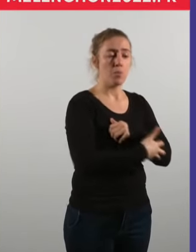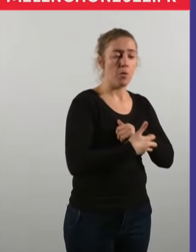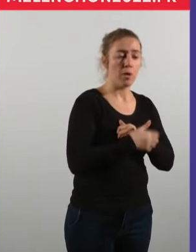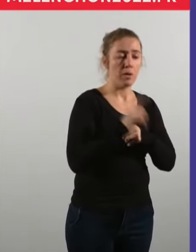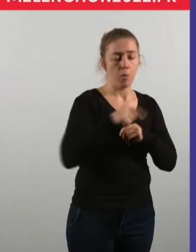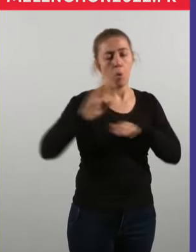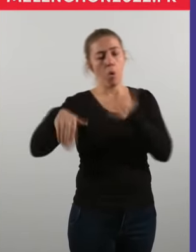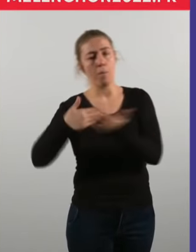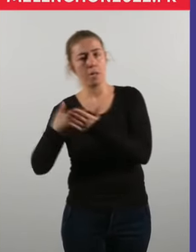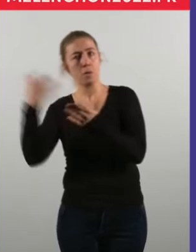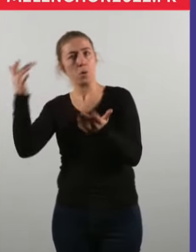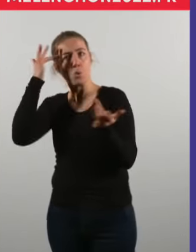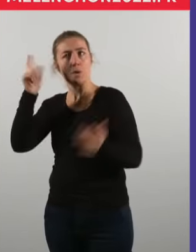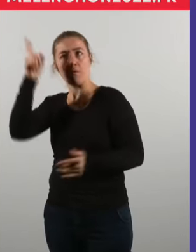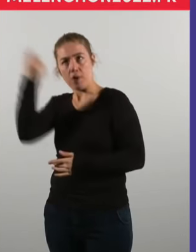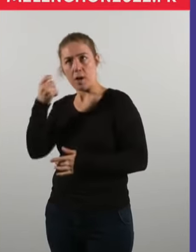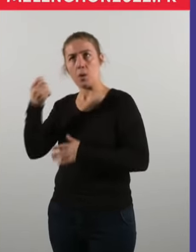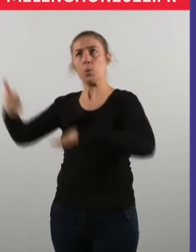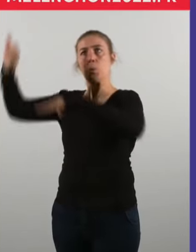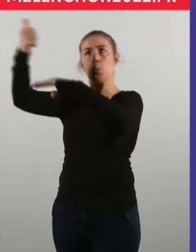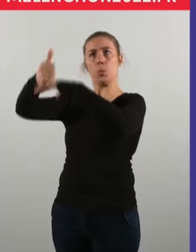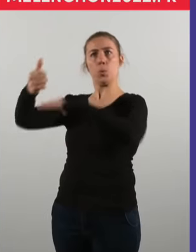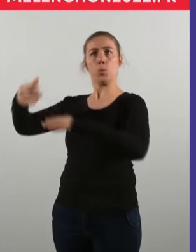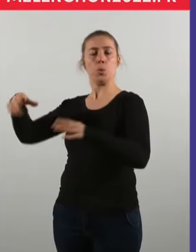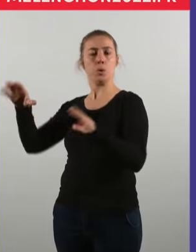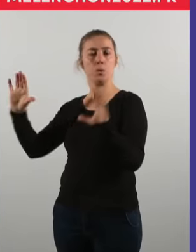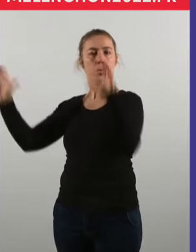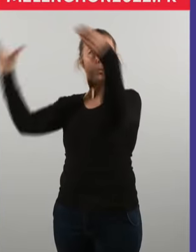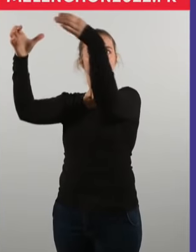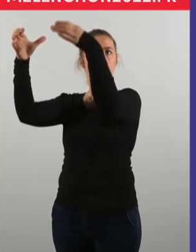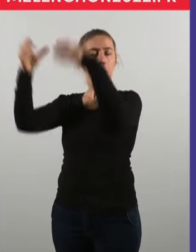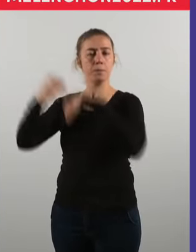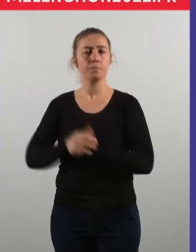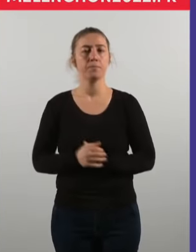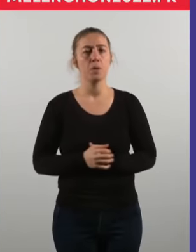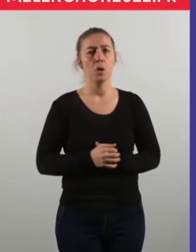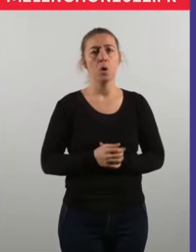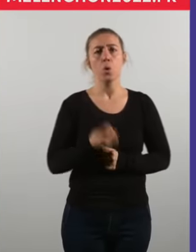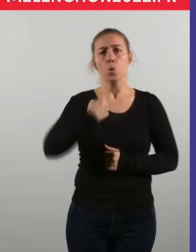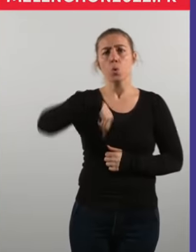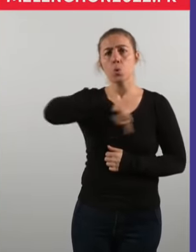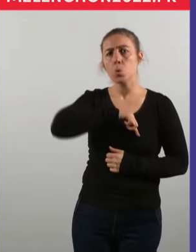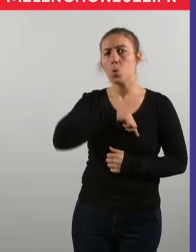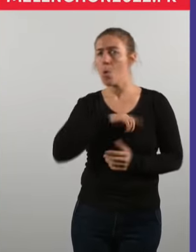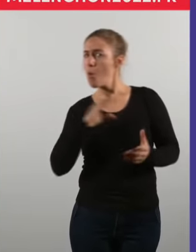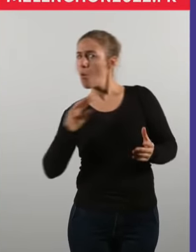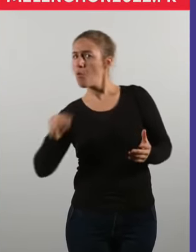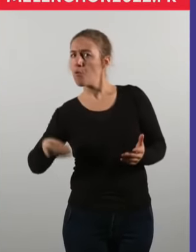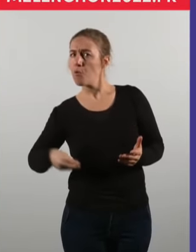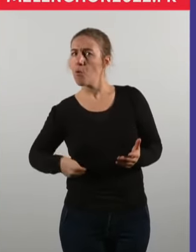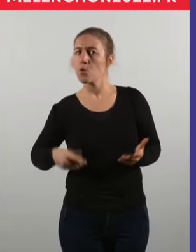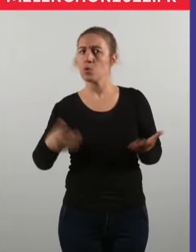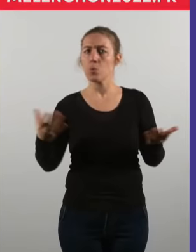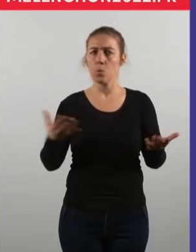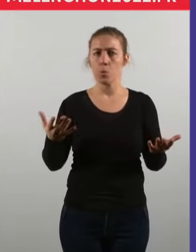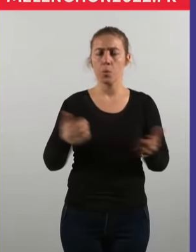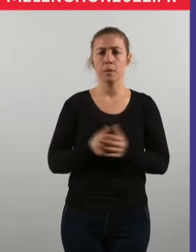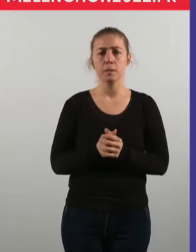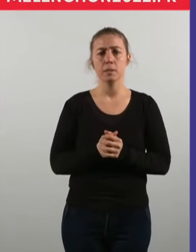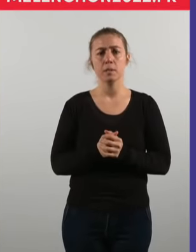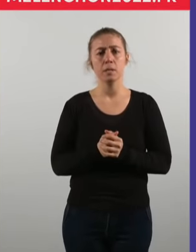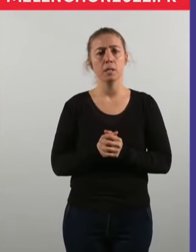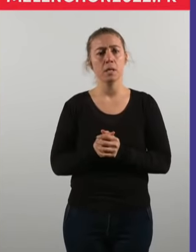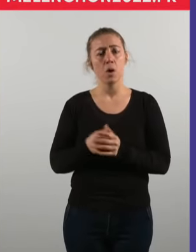classe dominante. En d'autres termes, notre faute en tant que père consisterait à croire que l'histoire